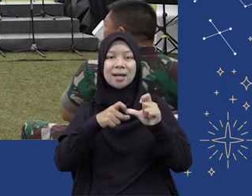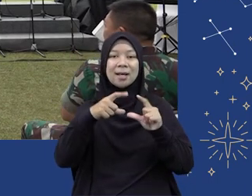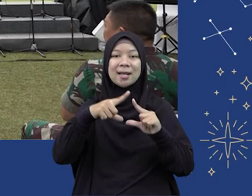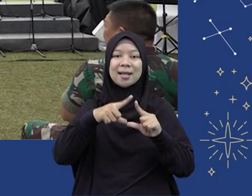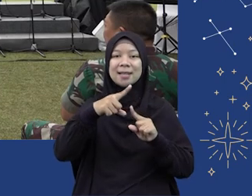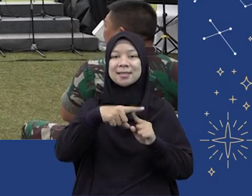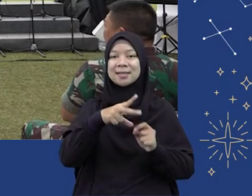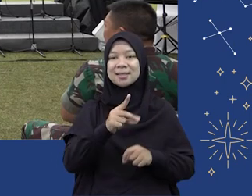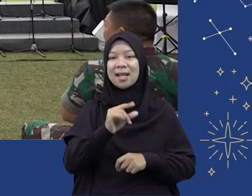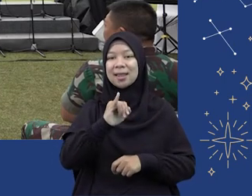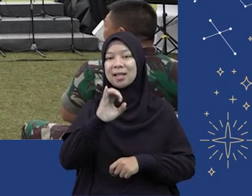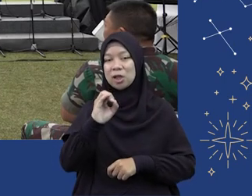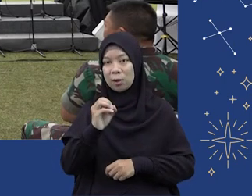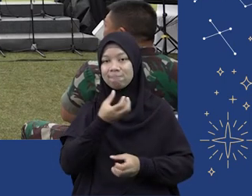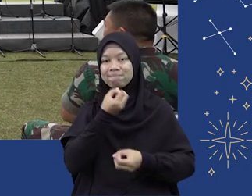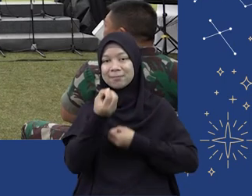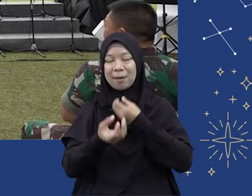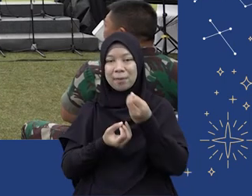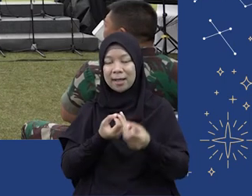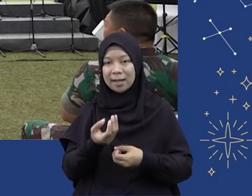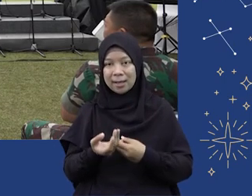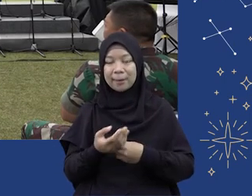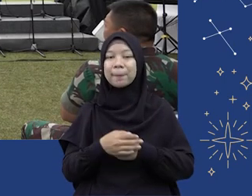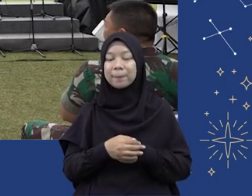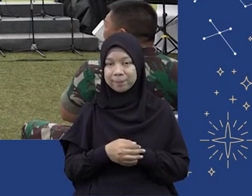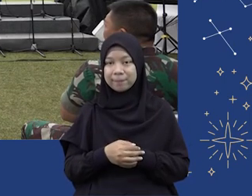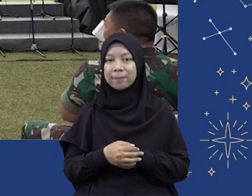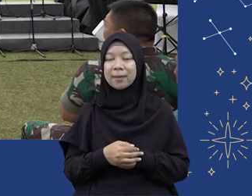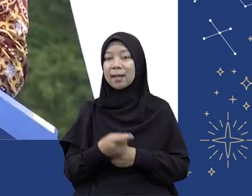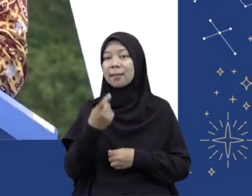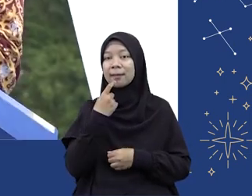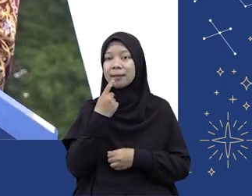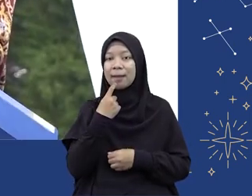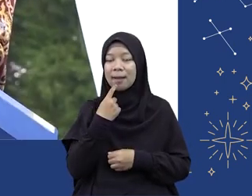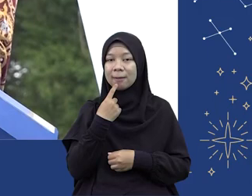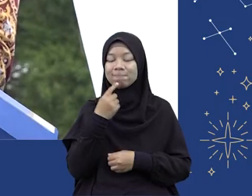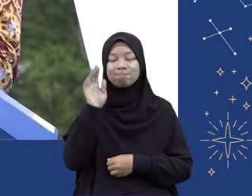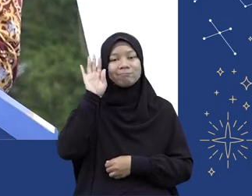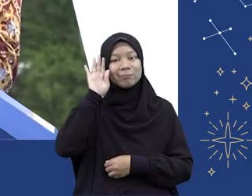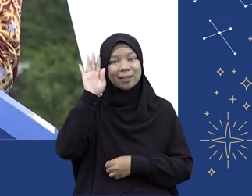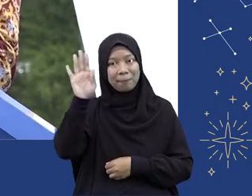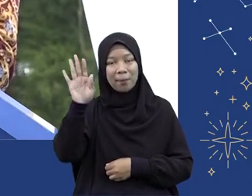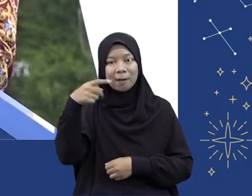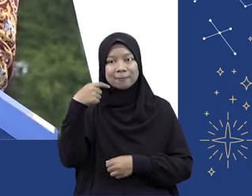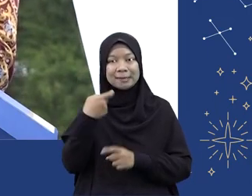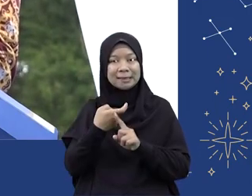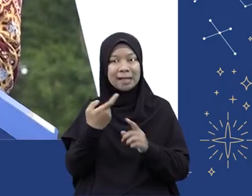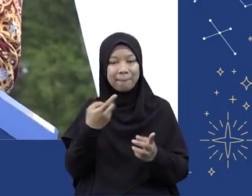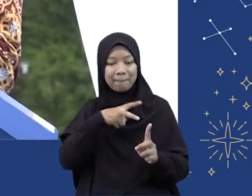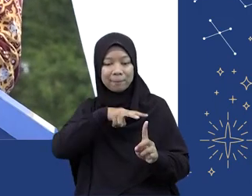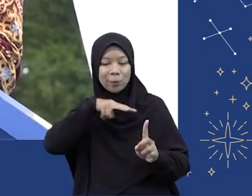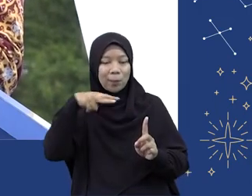menyampaikan kritisi dan narasi tentang masa depan kita dari sudut pandang ilmu